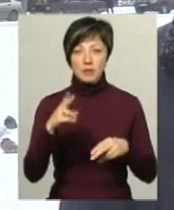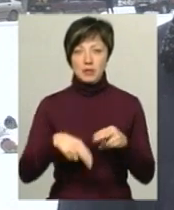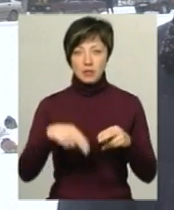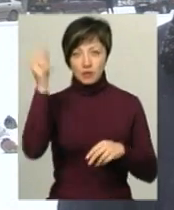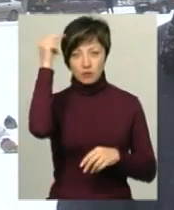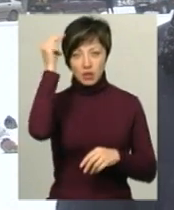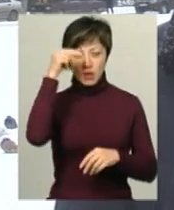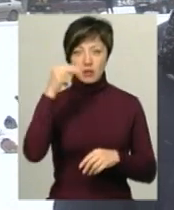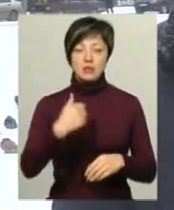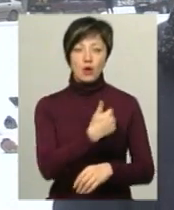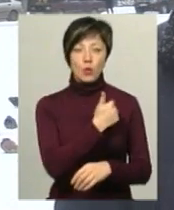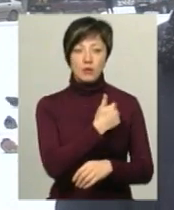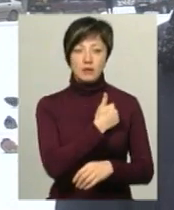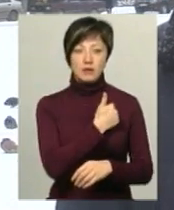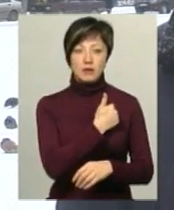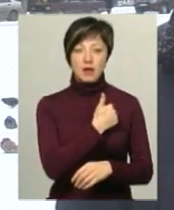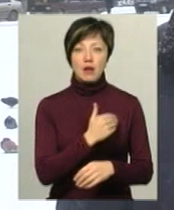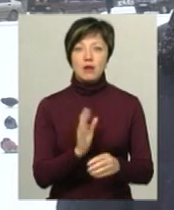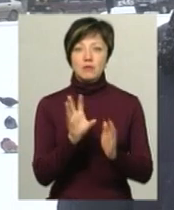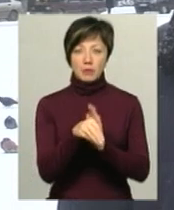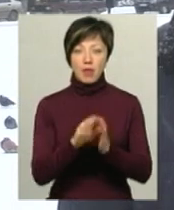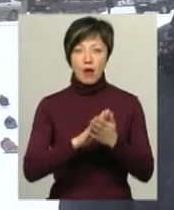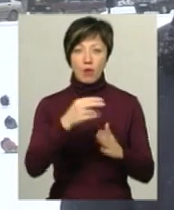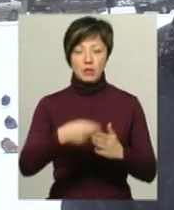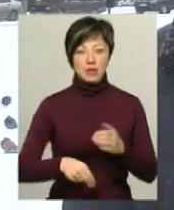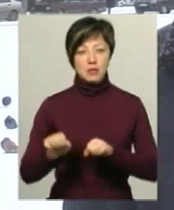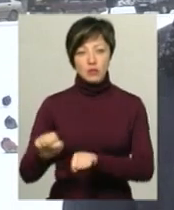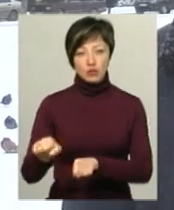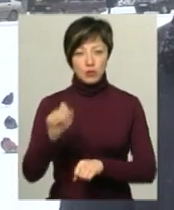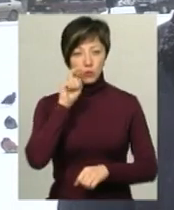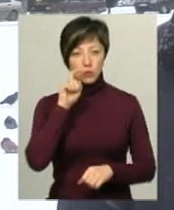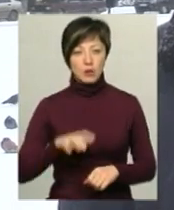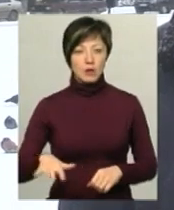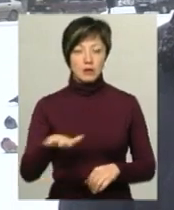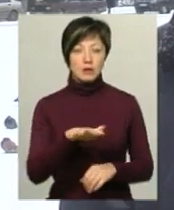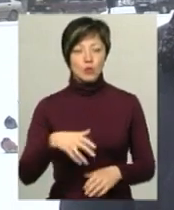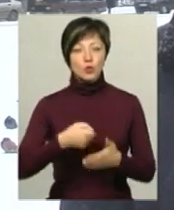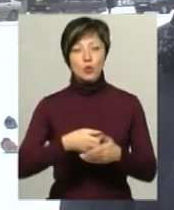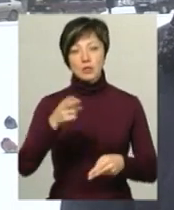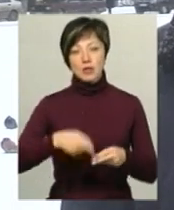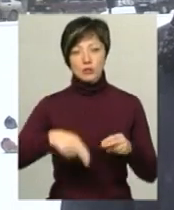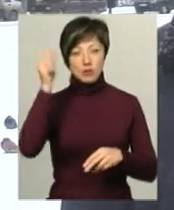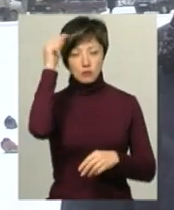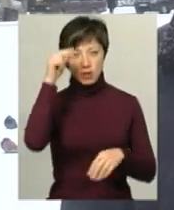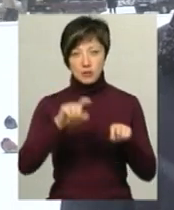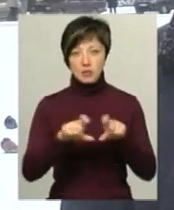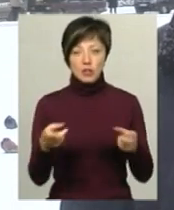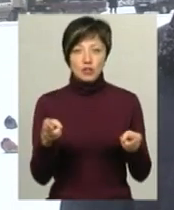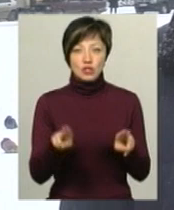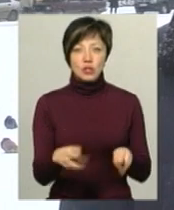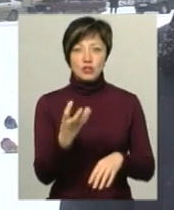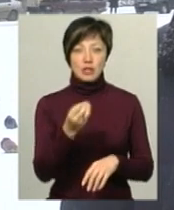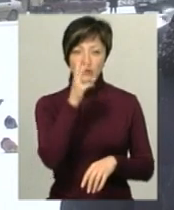навчання, він захотів піти на контракт і захищати нашу державу. До закінчення навчального закладу залишалося